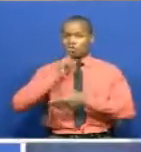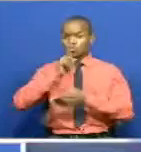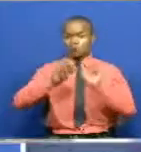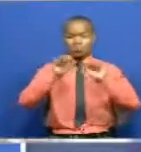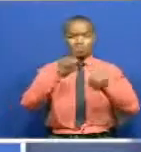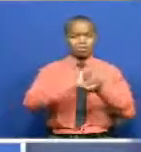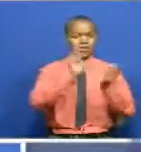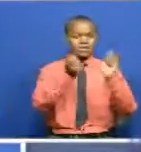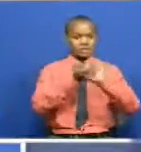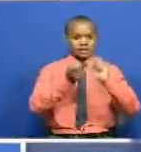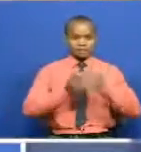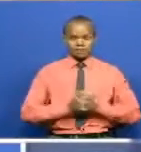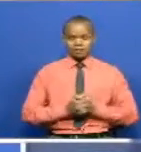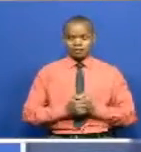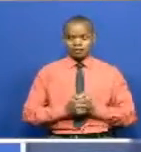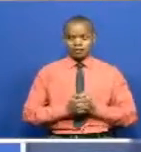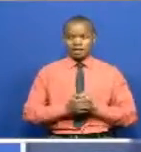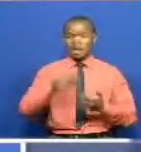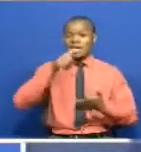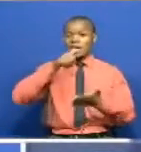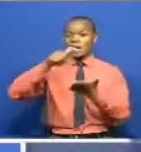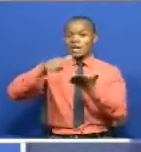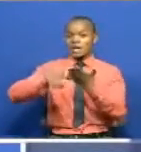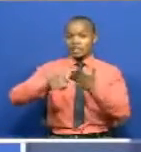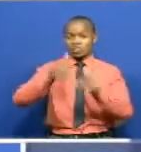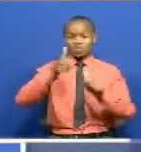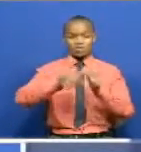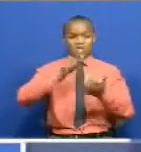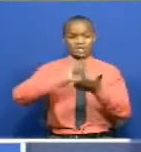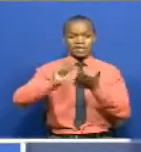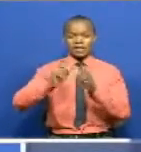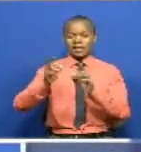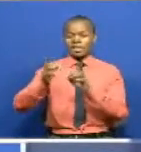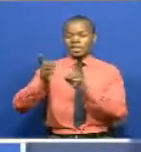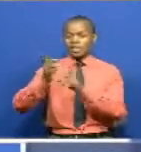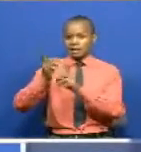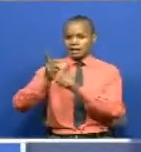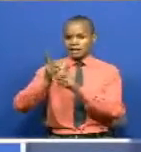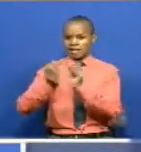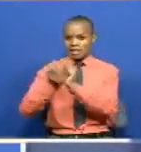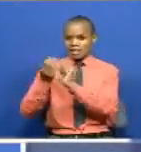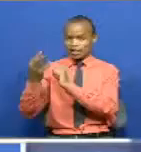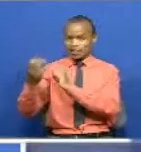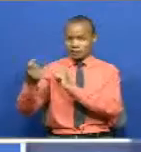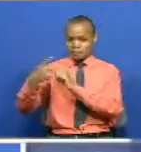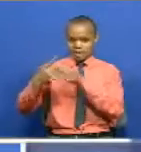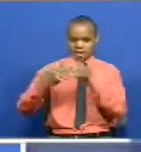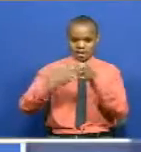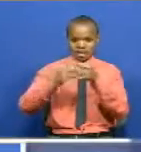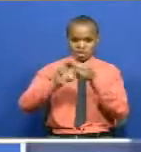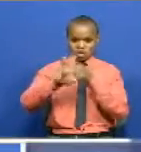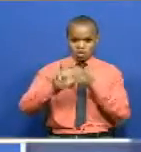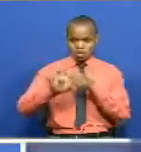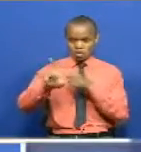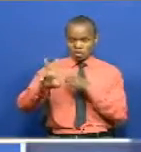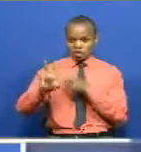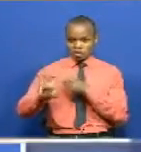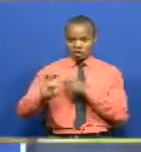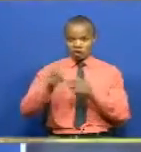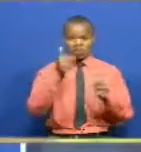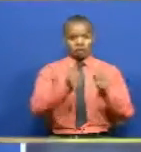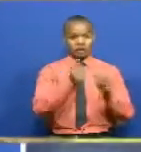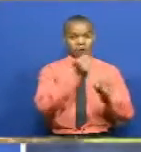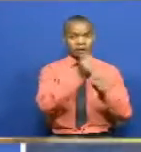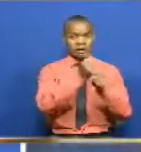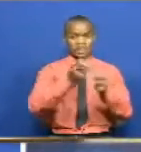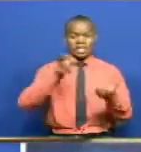mabadiliko hayo. Barua hiyo iliyoandikwa tarehe 13 mwezi Agosti mwaka 2020 ilitaka msajili wa